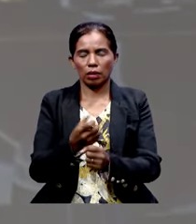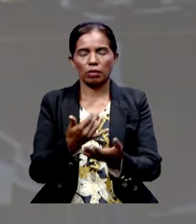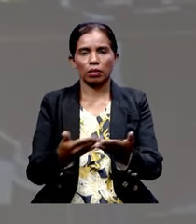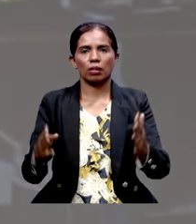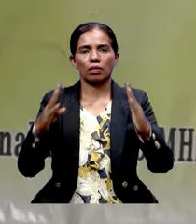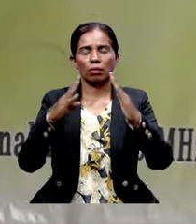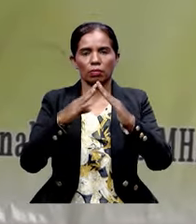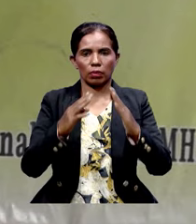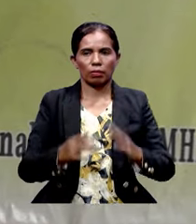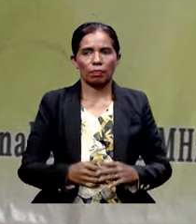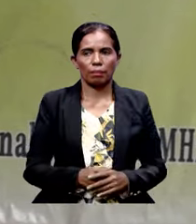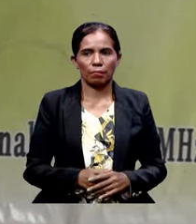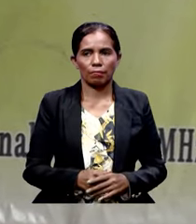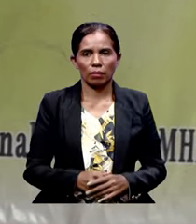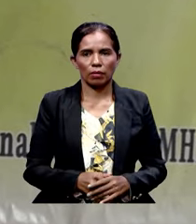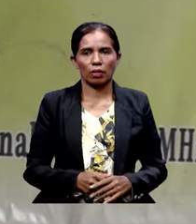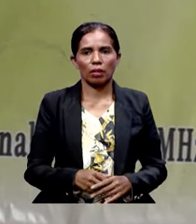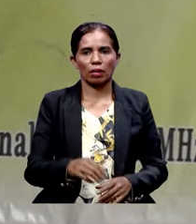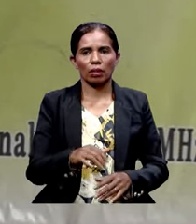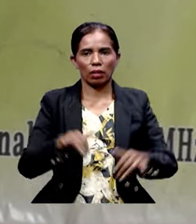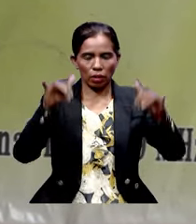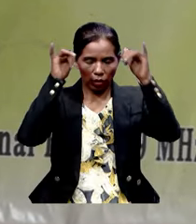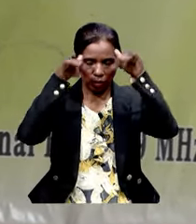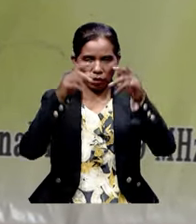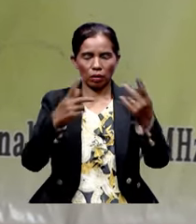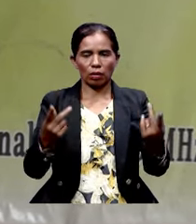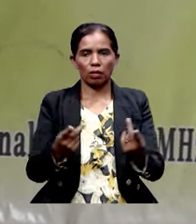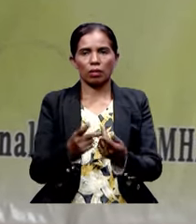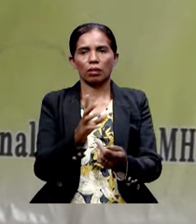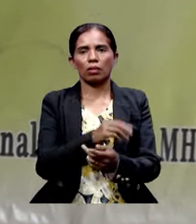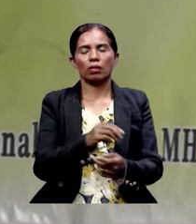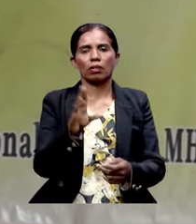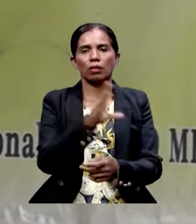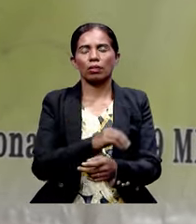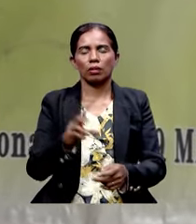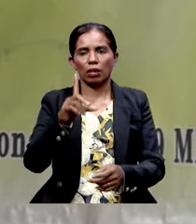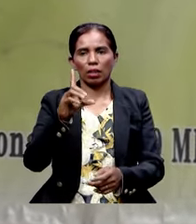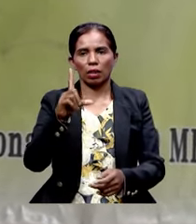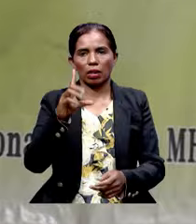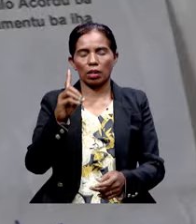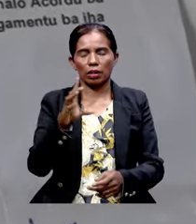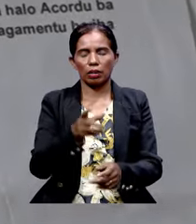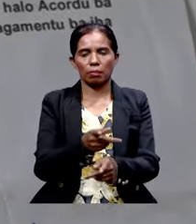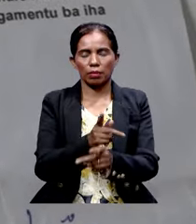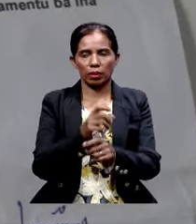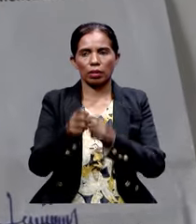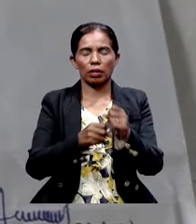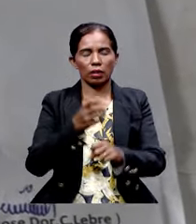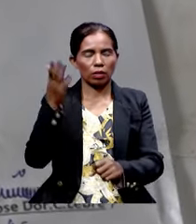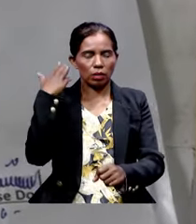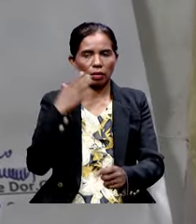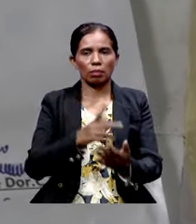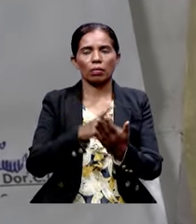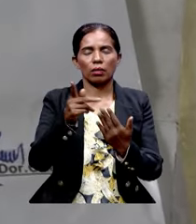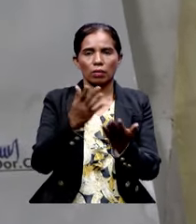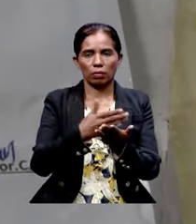helafating. Enquanto karau nebe companhia Reviver Fraternal Unipessoal LDA deve yatina koto ba implementasyon programa